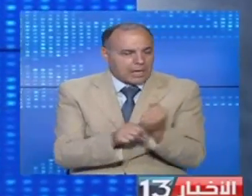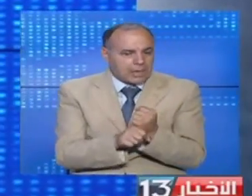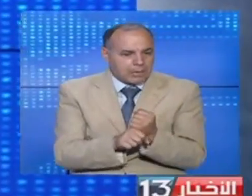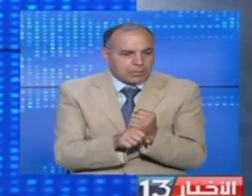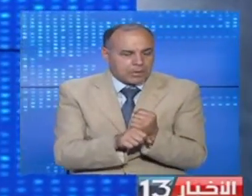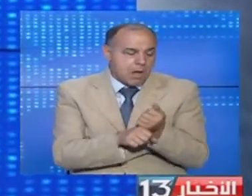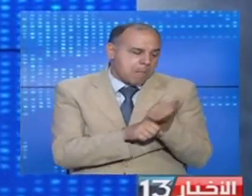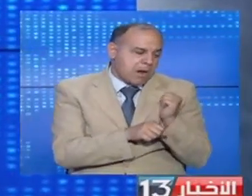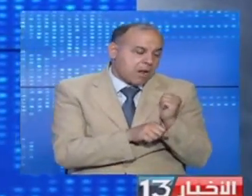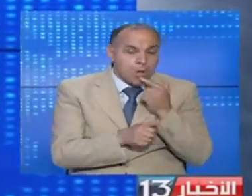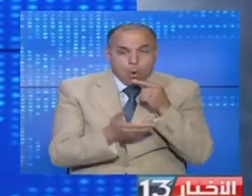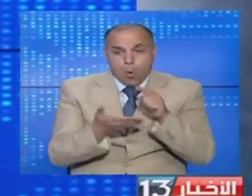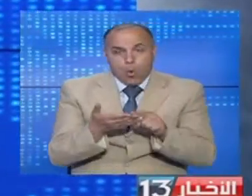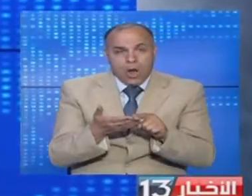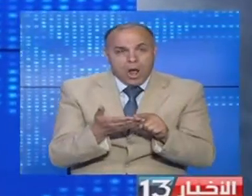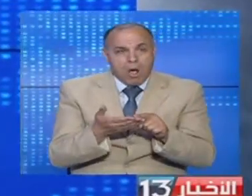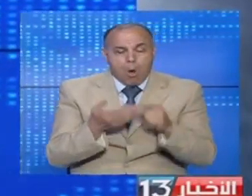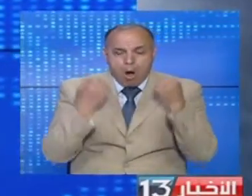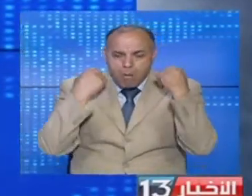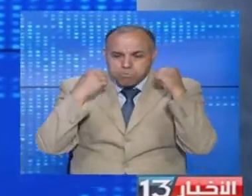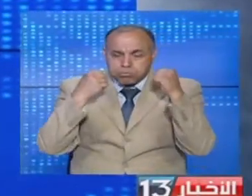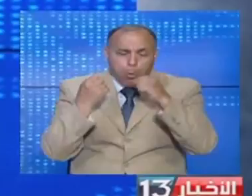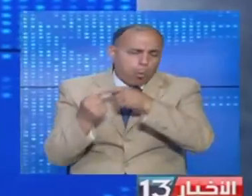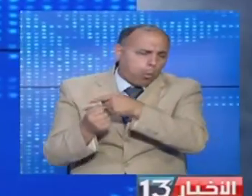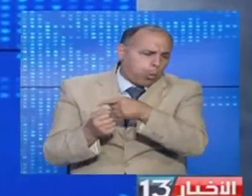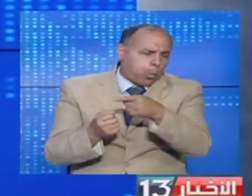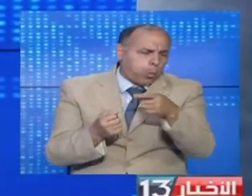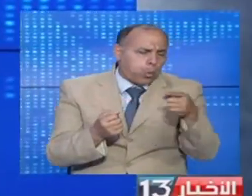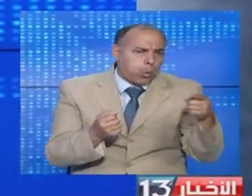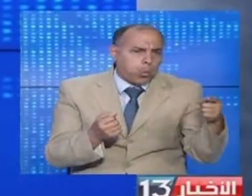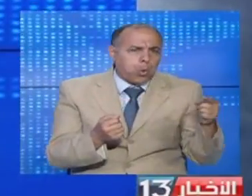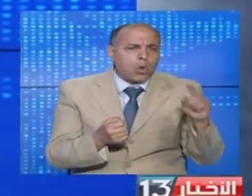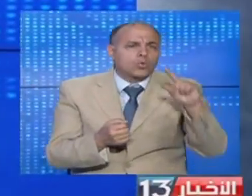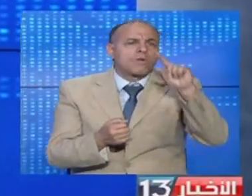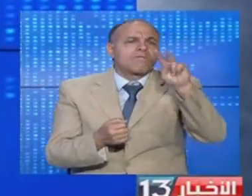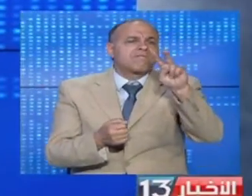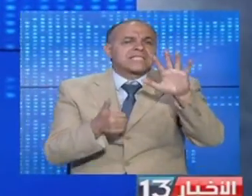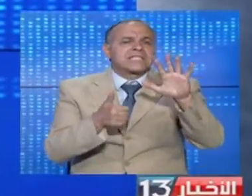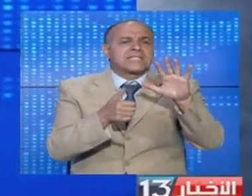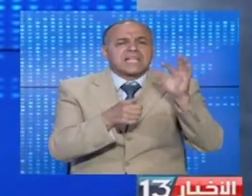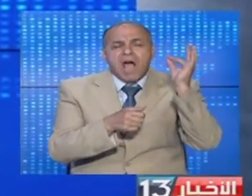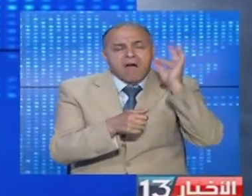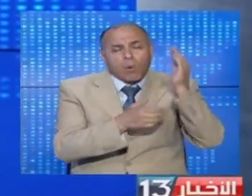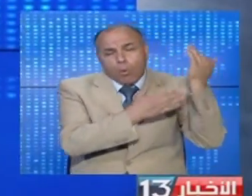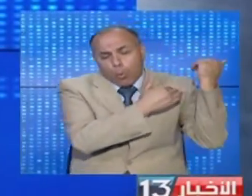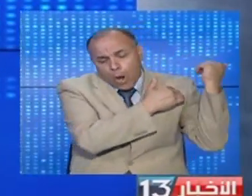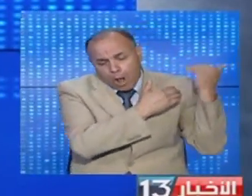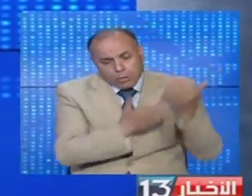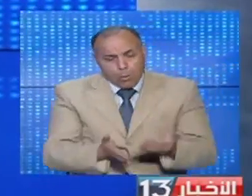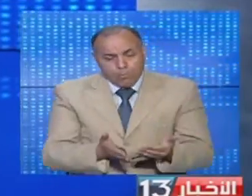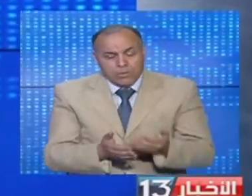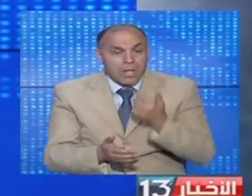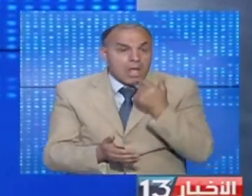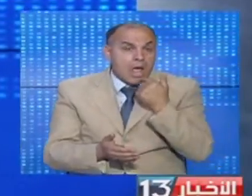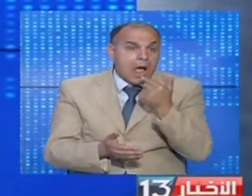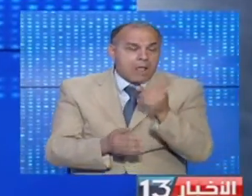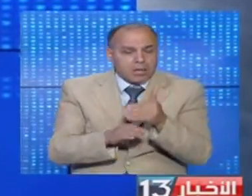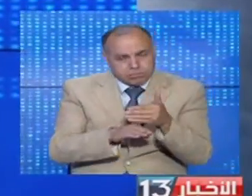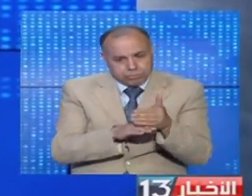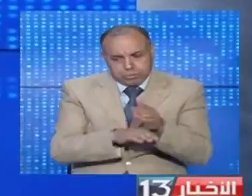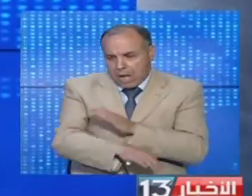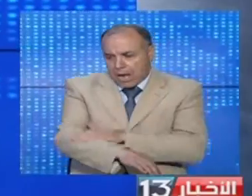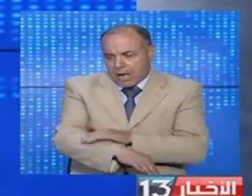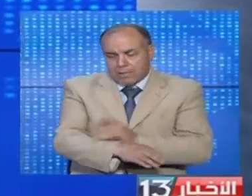منذ يوم امس بعد اضراب كان قد انطلق منذ السادس والعشرين من ابريل الماضي وياتي استئناف